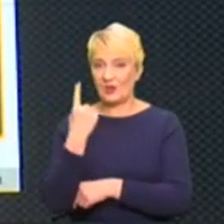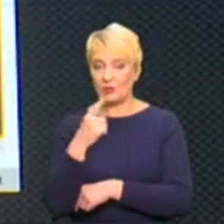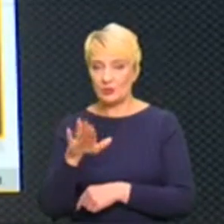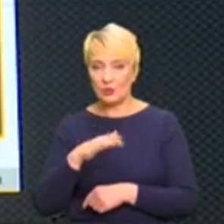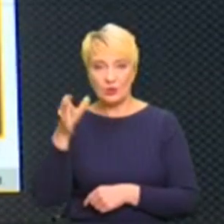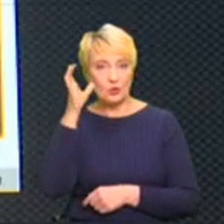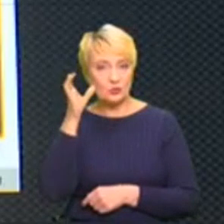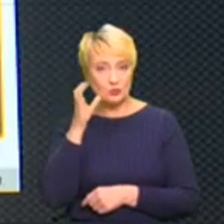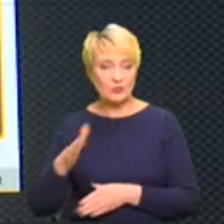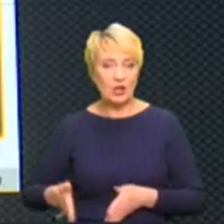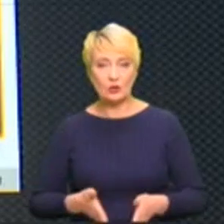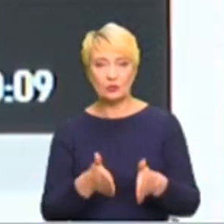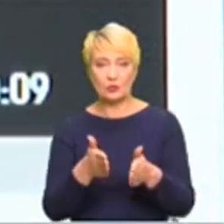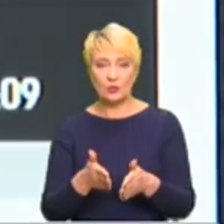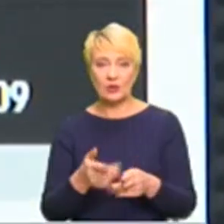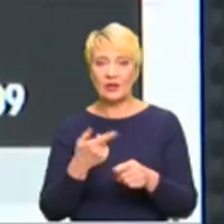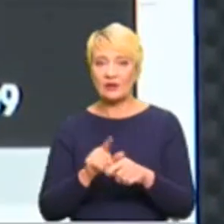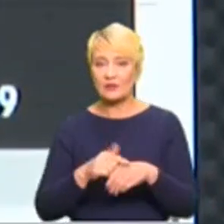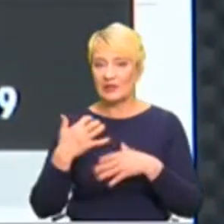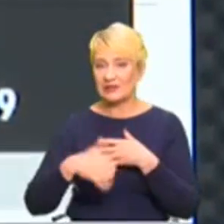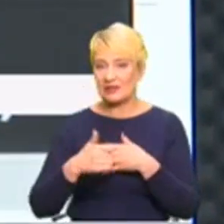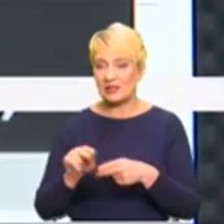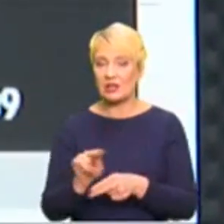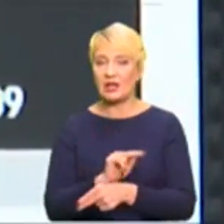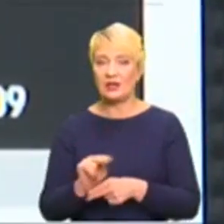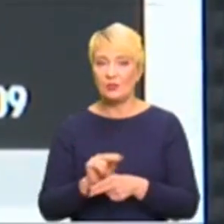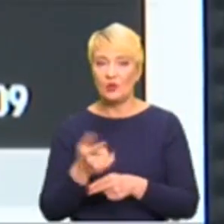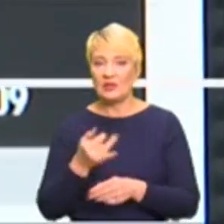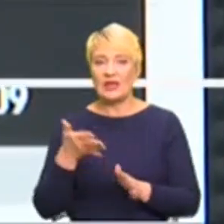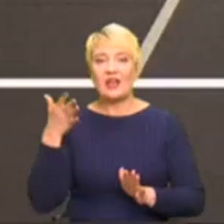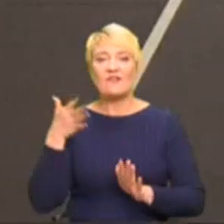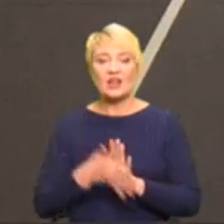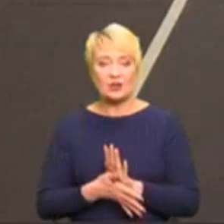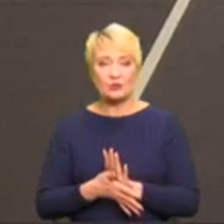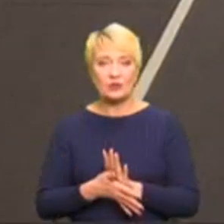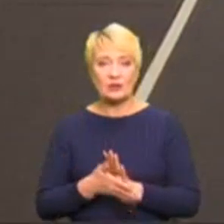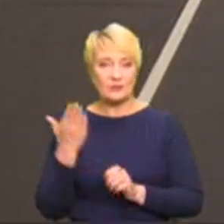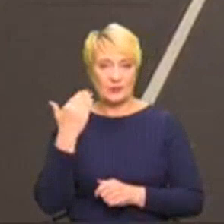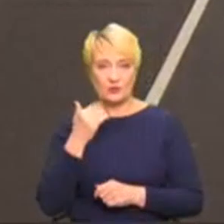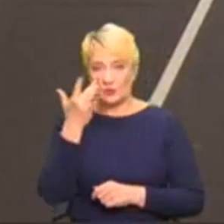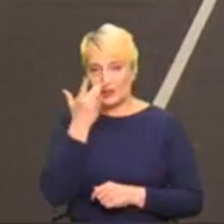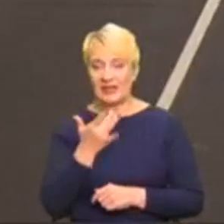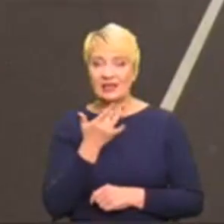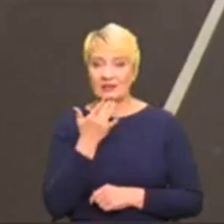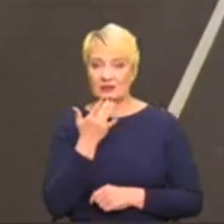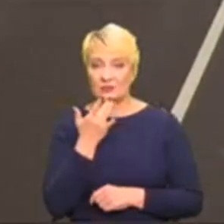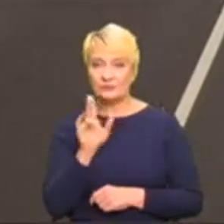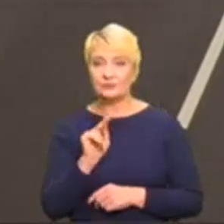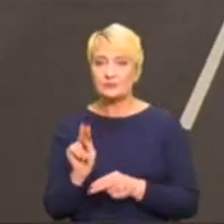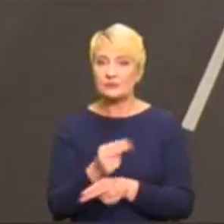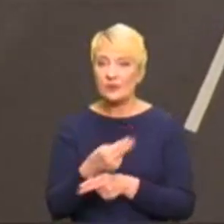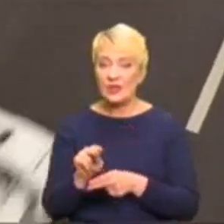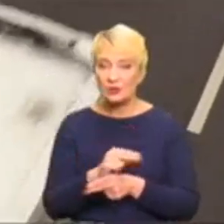дорога» встановили в рамках середнього ремонту магістралі, який виконали торік влітку. Весь цей час тривало налаштування